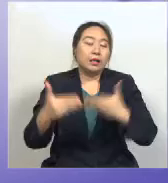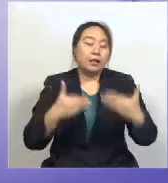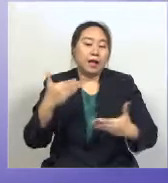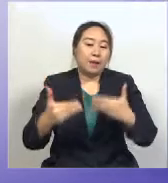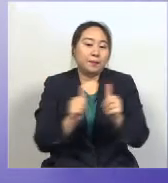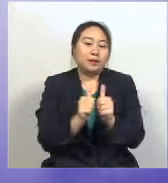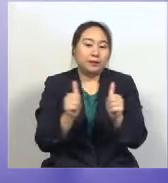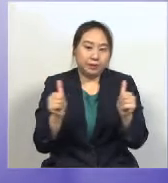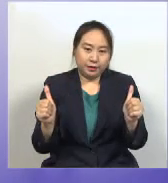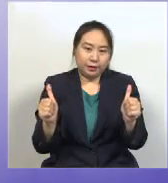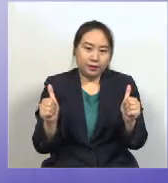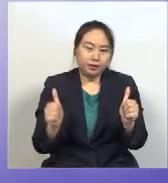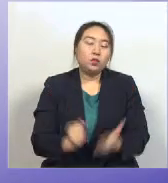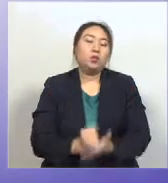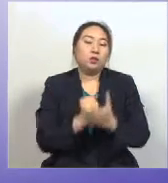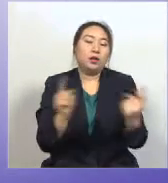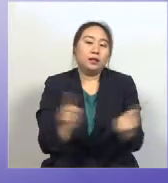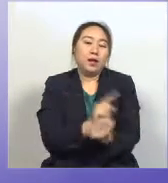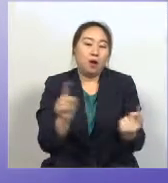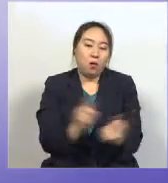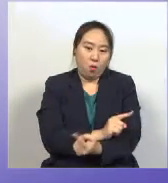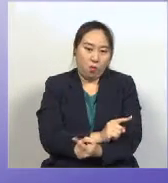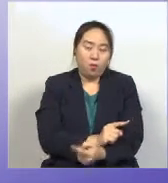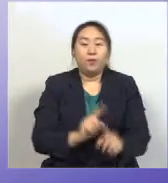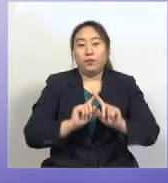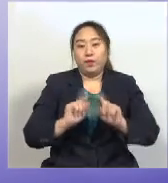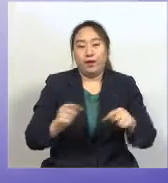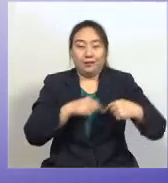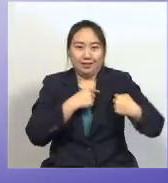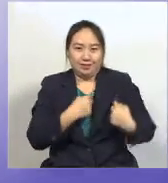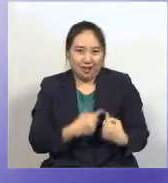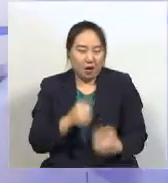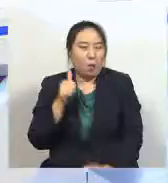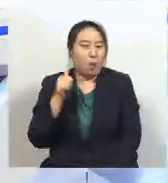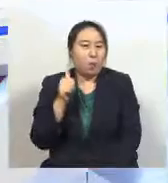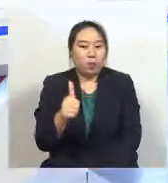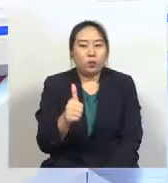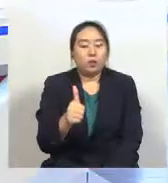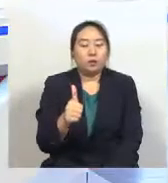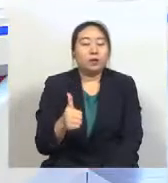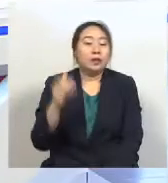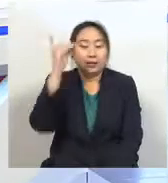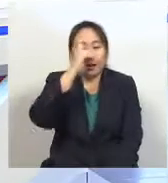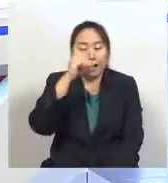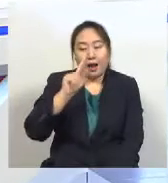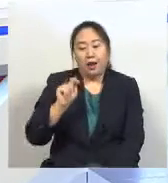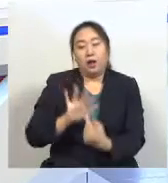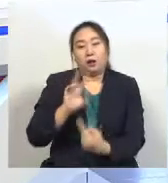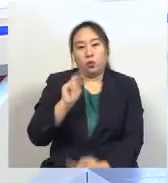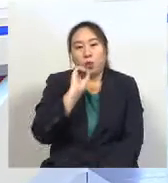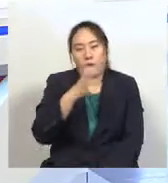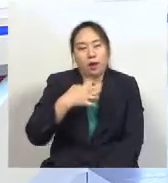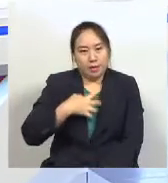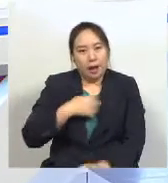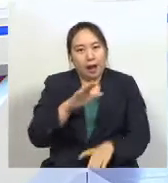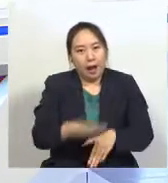ดีๆเพื่อช่วยเหลือสังคมจากสองเท้าเล็กๆแต่ว่าใจยิ่งใหญ่เหลือเกินนะคะพี่ตูนบอกว่าเราอยากที่จะ